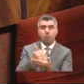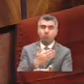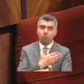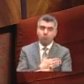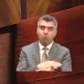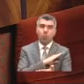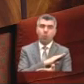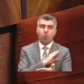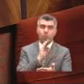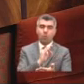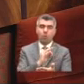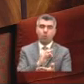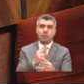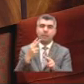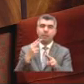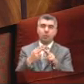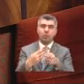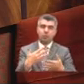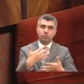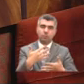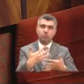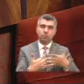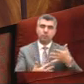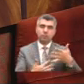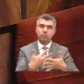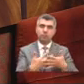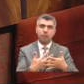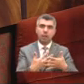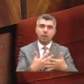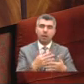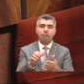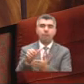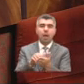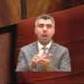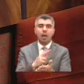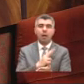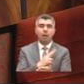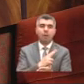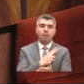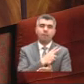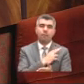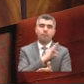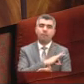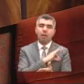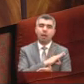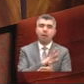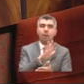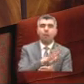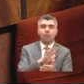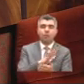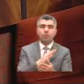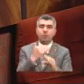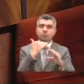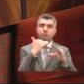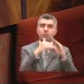وتحديث لوائح الفلاحين المستفيدين، وتزويد الصندوق الوطني للضمان الاجتماعي